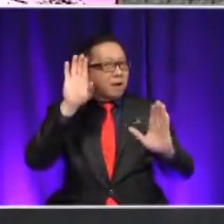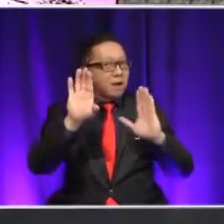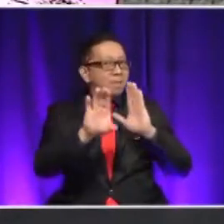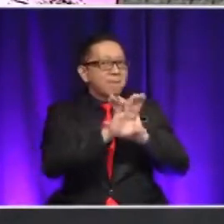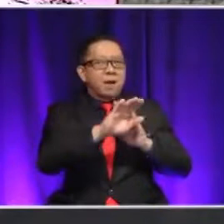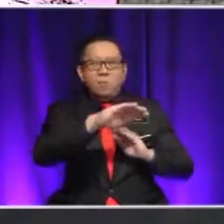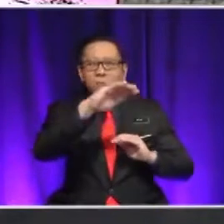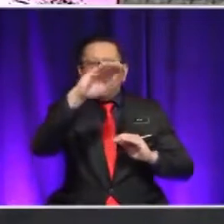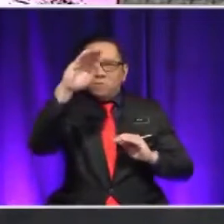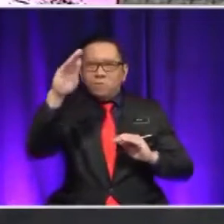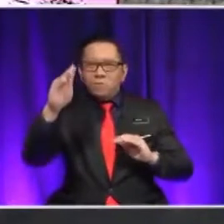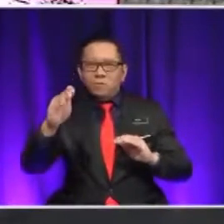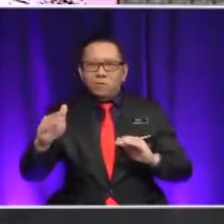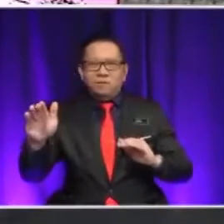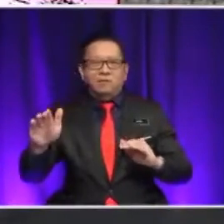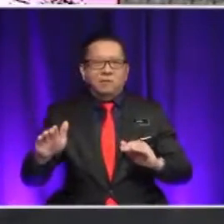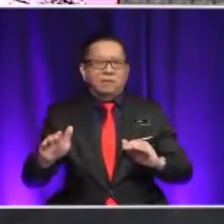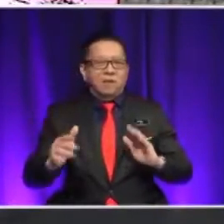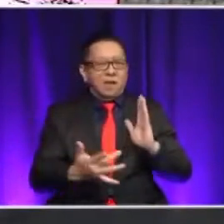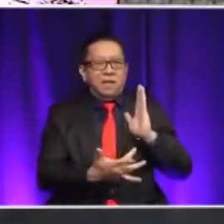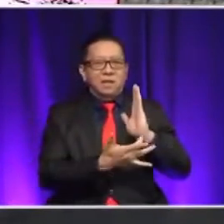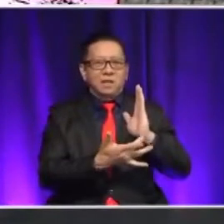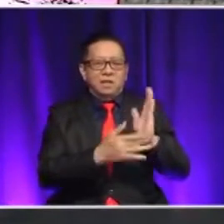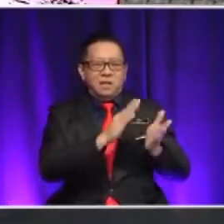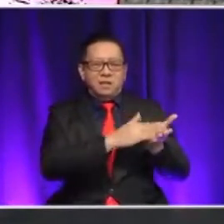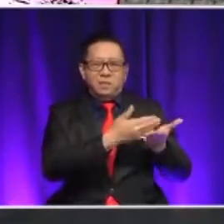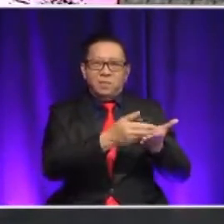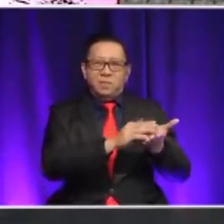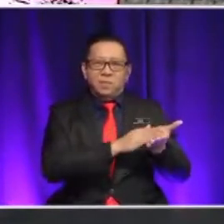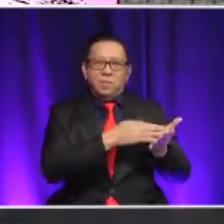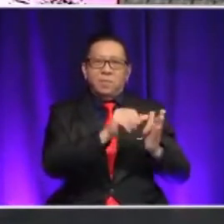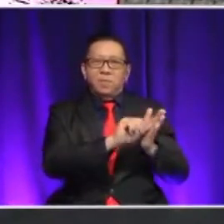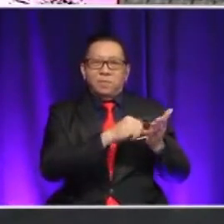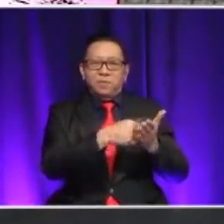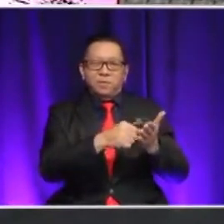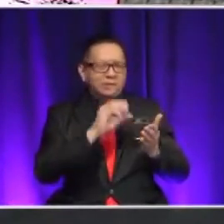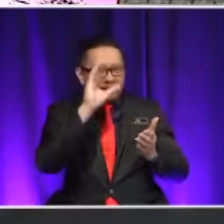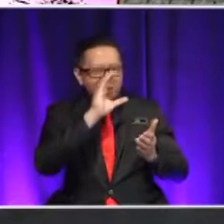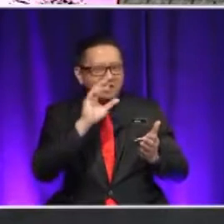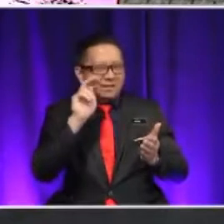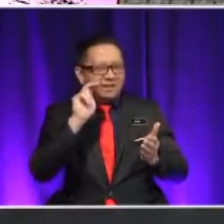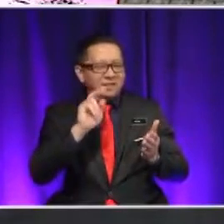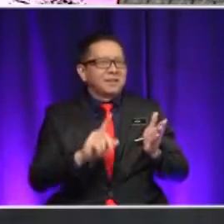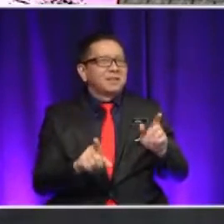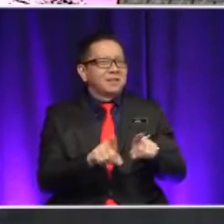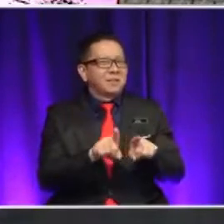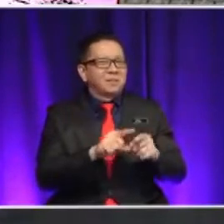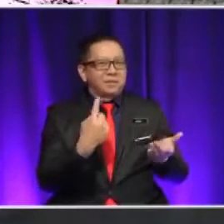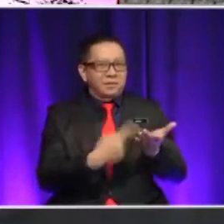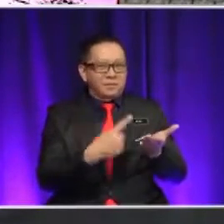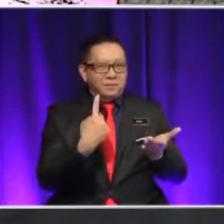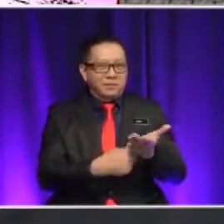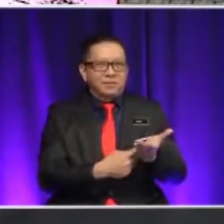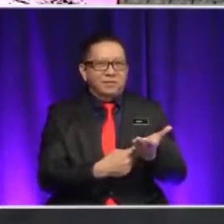okidata skinceuticals ini kita ada teknik sapuan brush mahal nanti tak anter Oke teknik sapuan brush pun pados ada yang tes